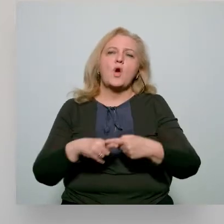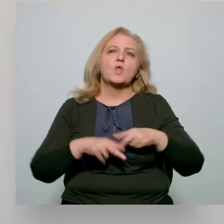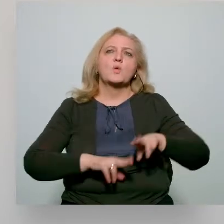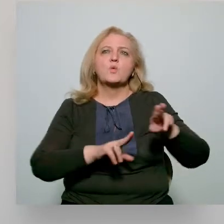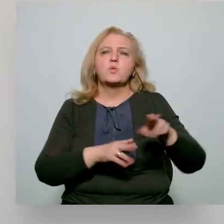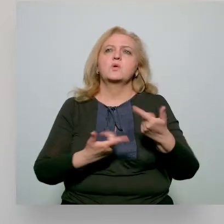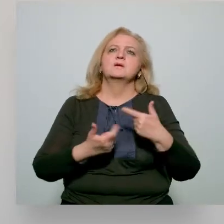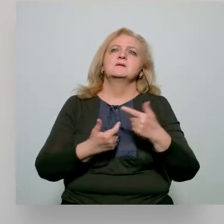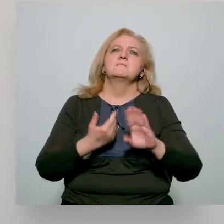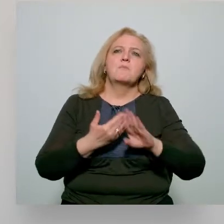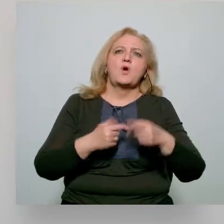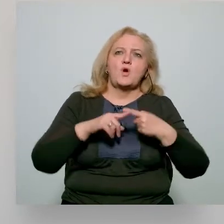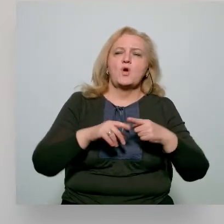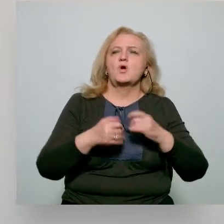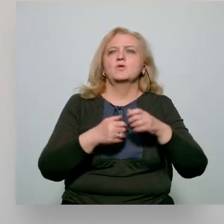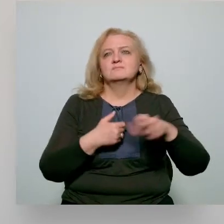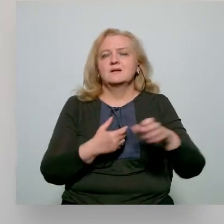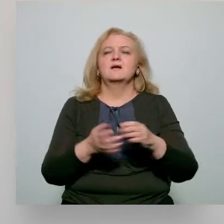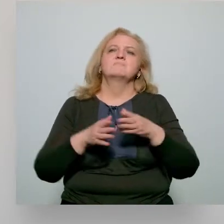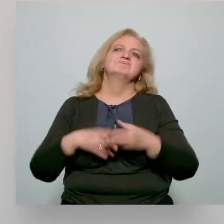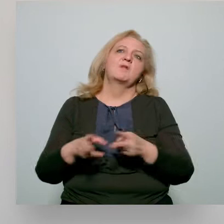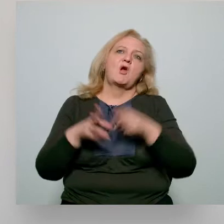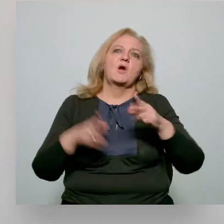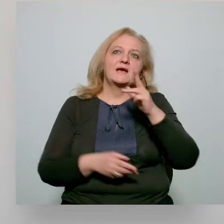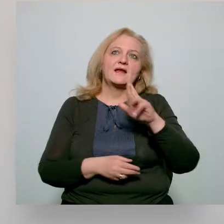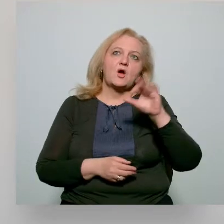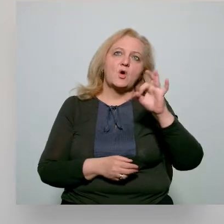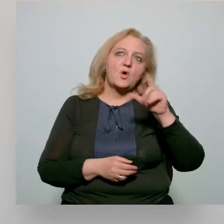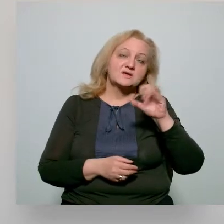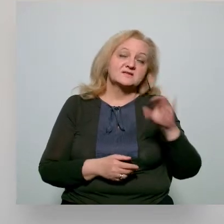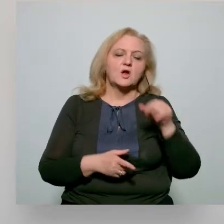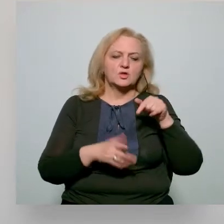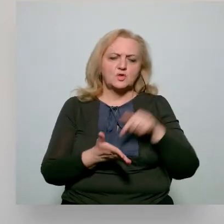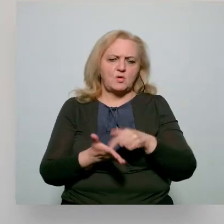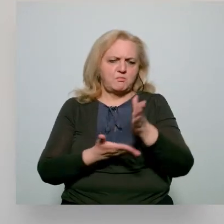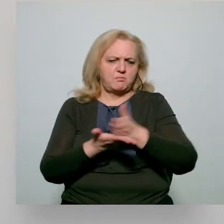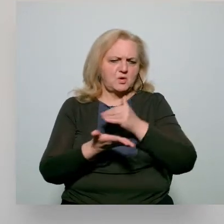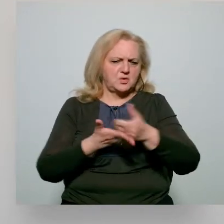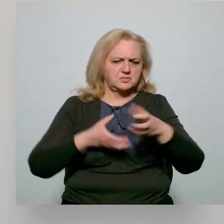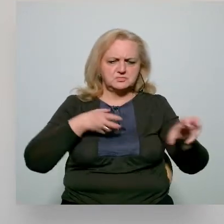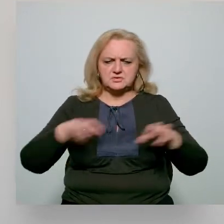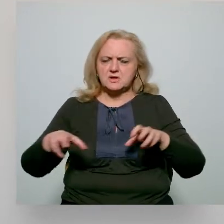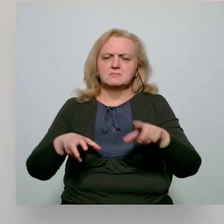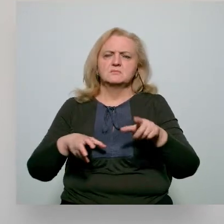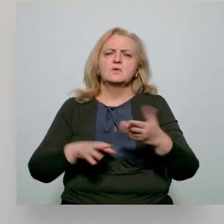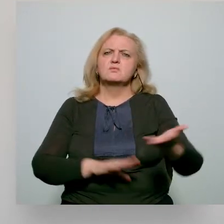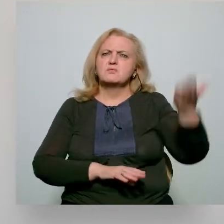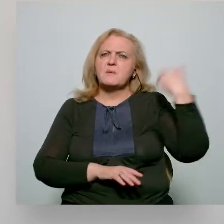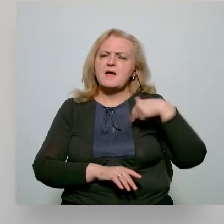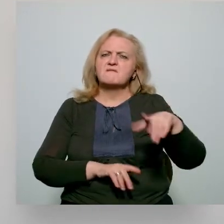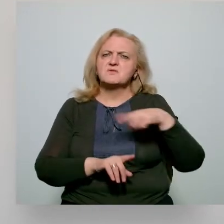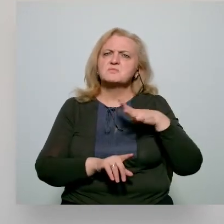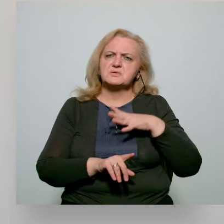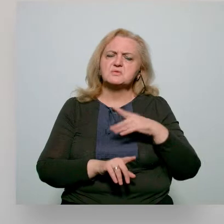kreolskiej i że ujawniał ten podział, ujawniał wtedy, no to już wiele lat temu, ten problem,